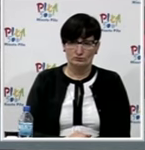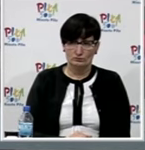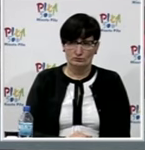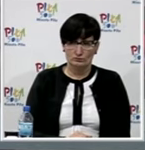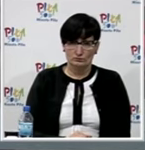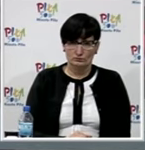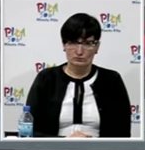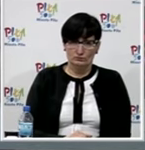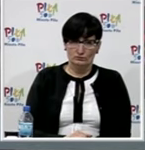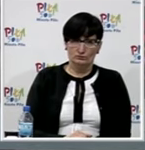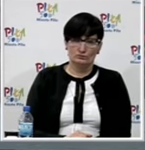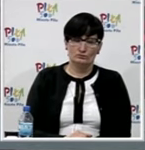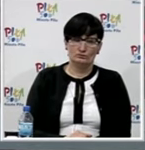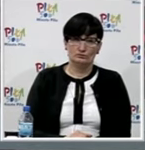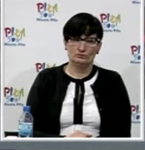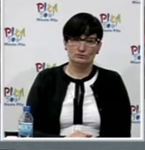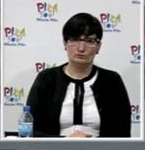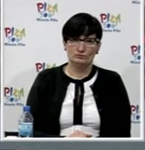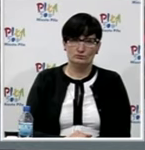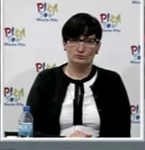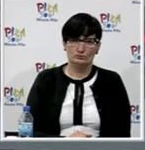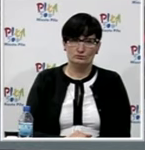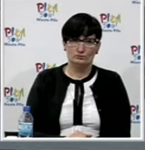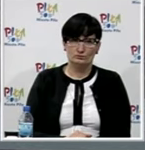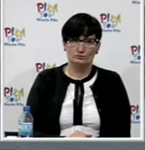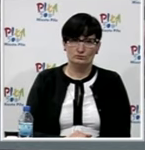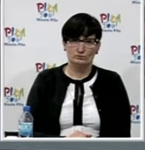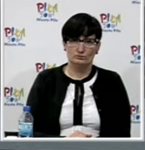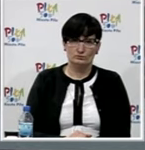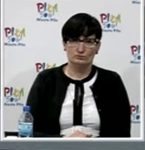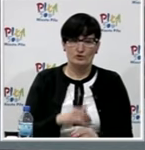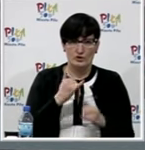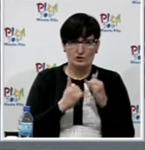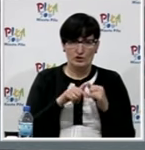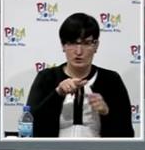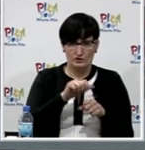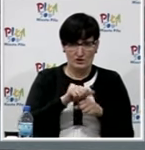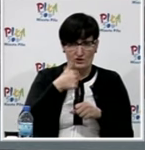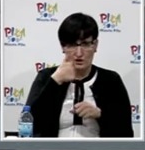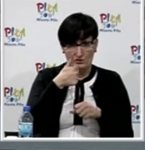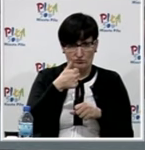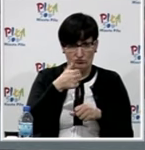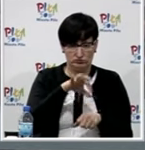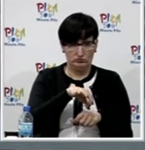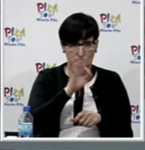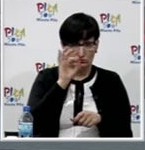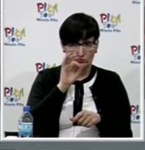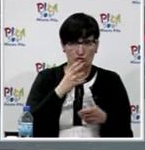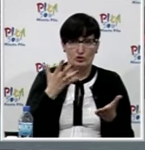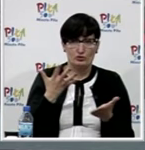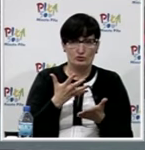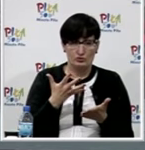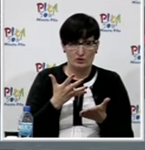działki. Jeżeli to jest jak gdyby jedyny przypadek, gdzie posługujemy się